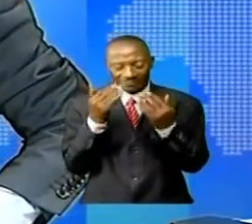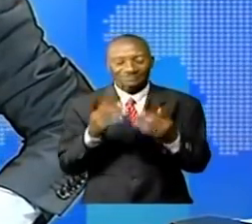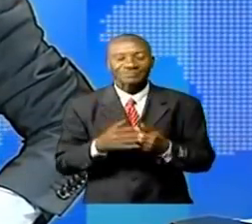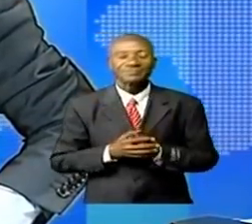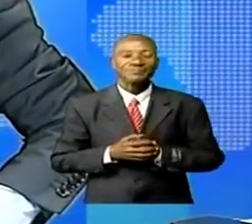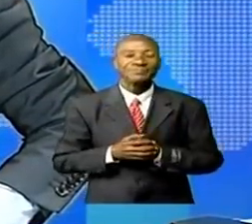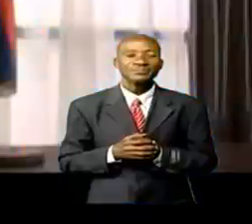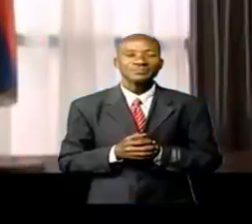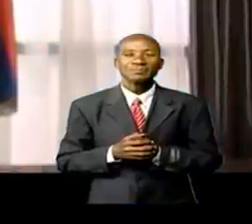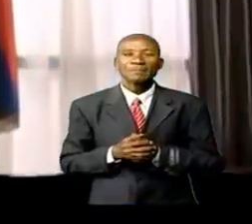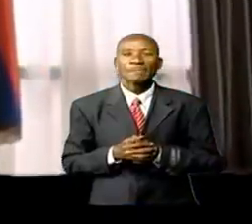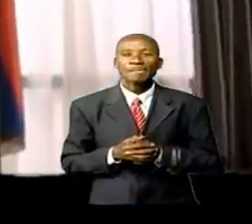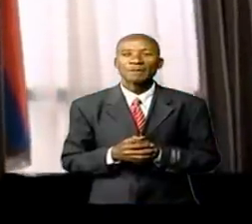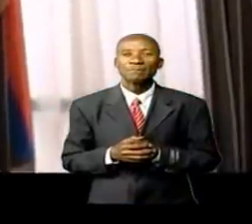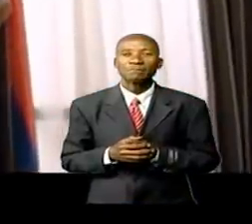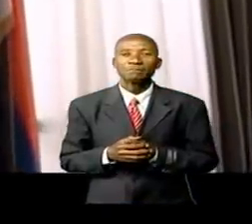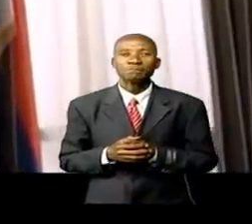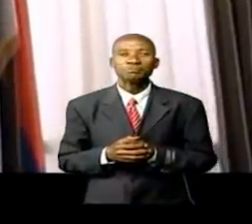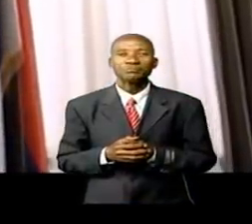Mujinga.